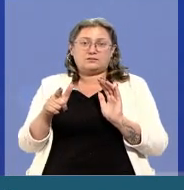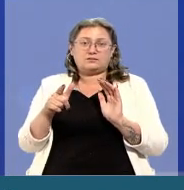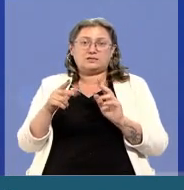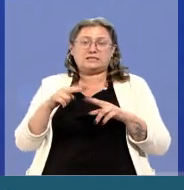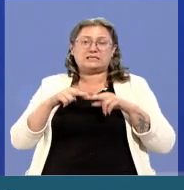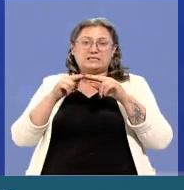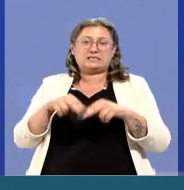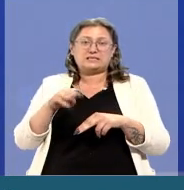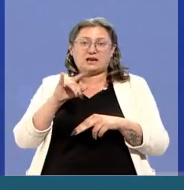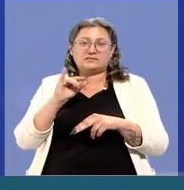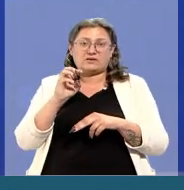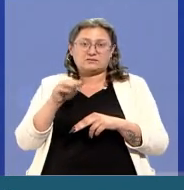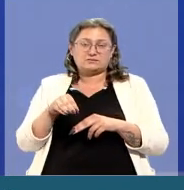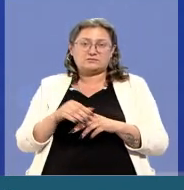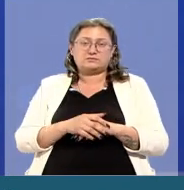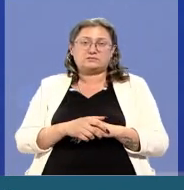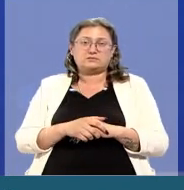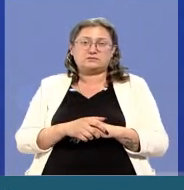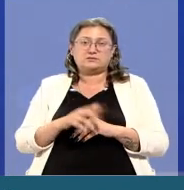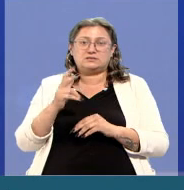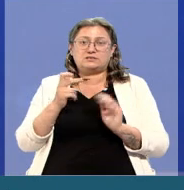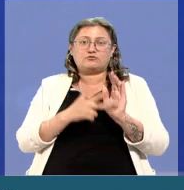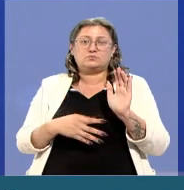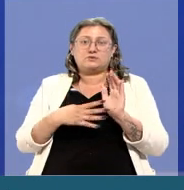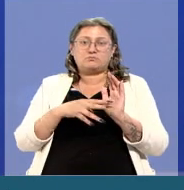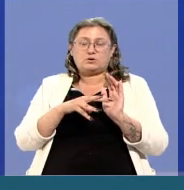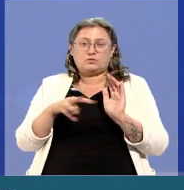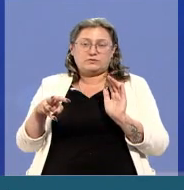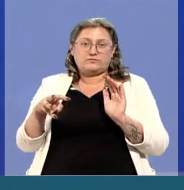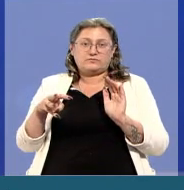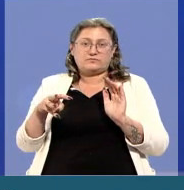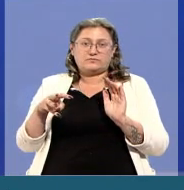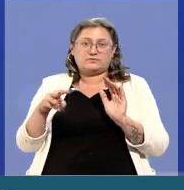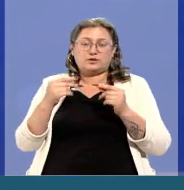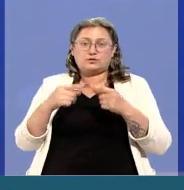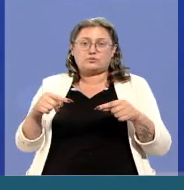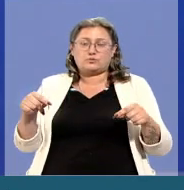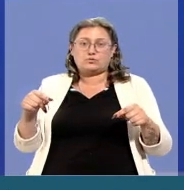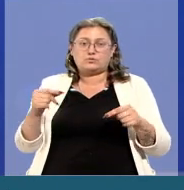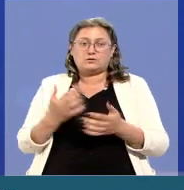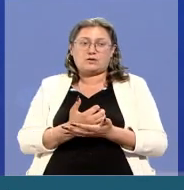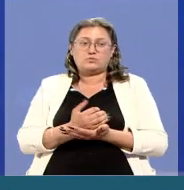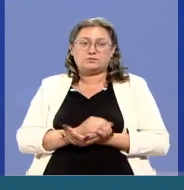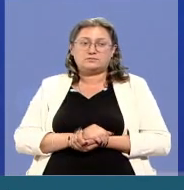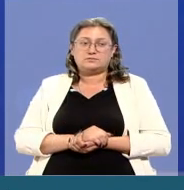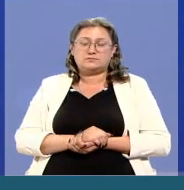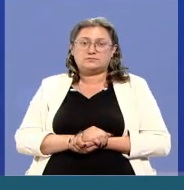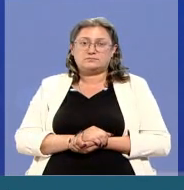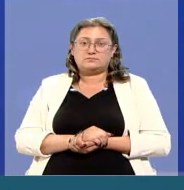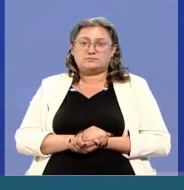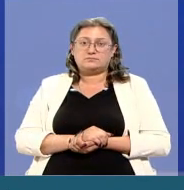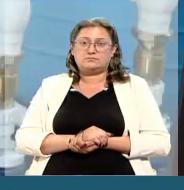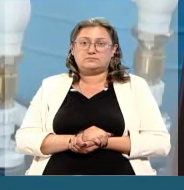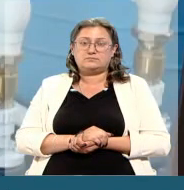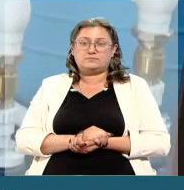1188 тоннаны құрады, сүт өндіру 2113 тонна, жұмыртқа өндіру 436 700 тоннаны